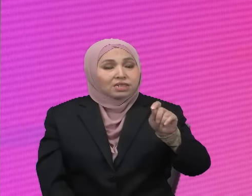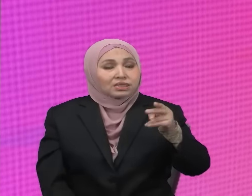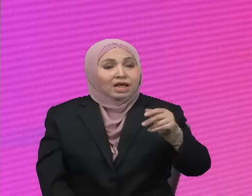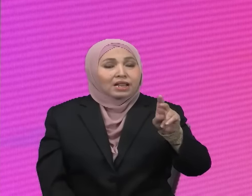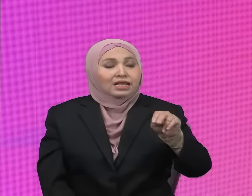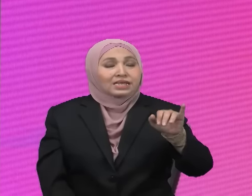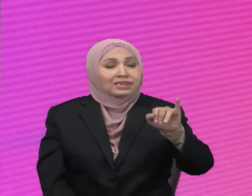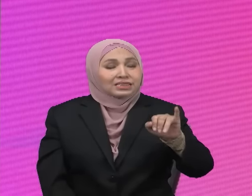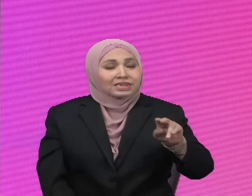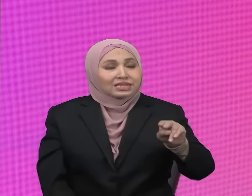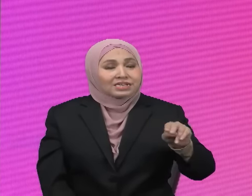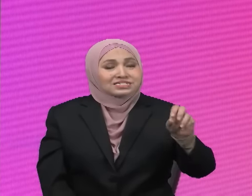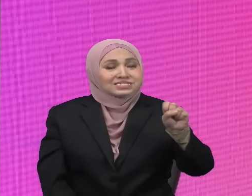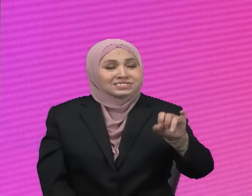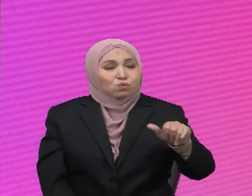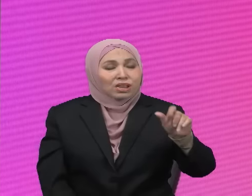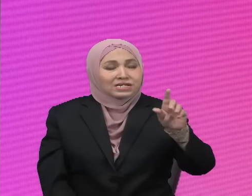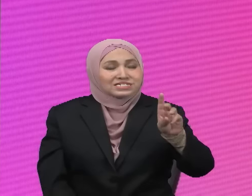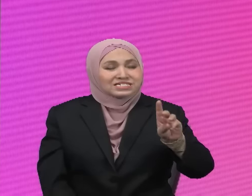شَيَاطِينَ الْإِنْسِ